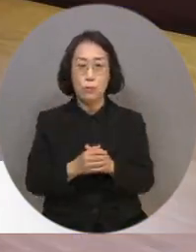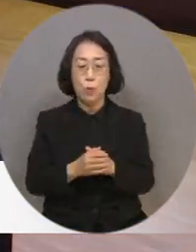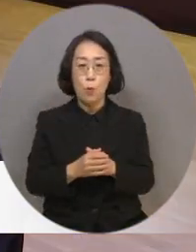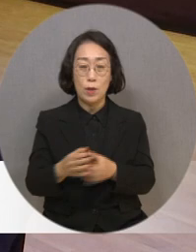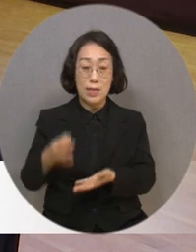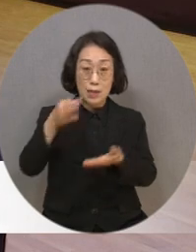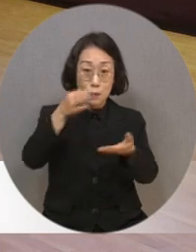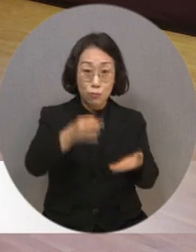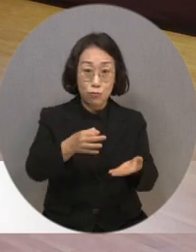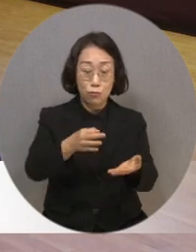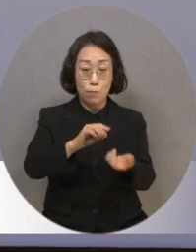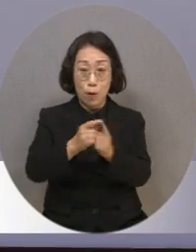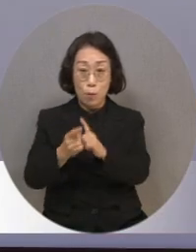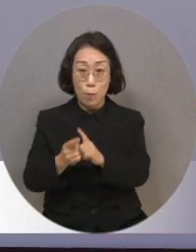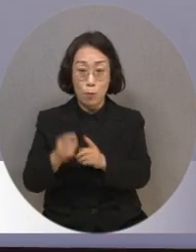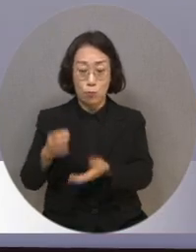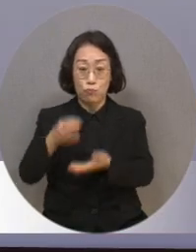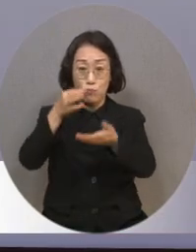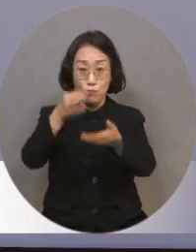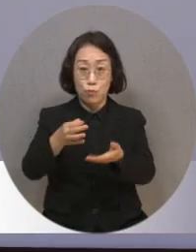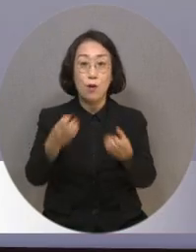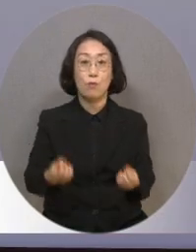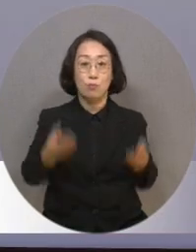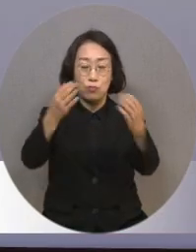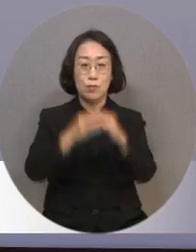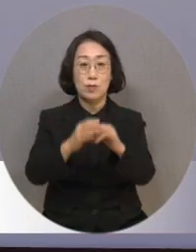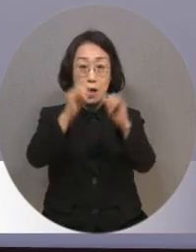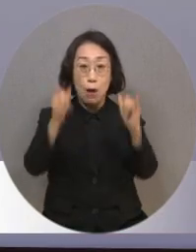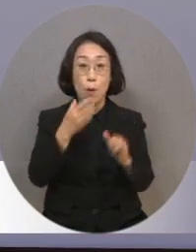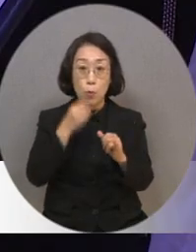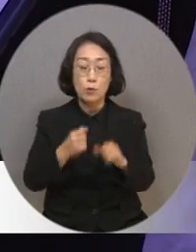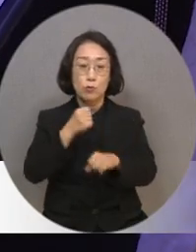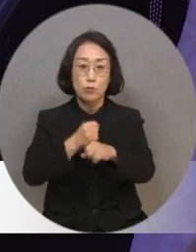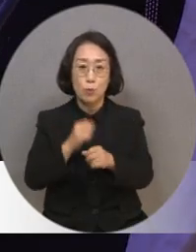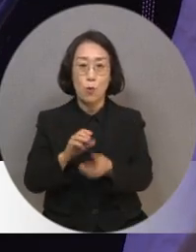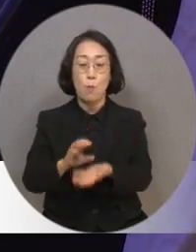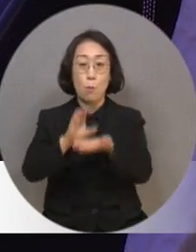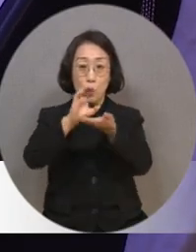챌린지, 기부금 전달식, 사회복지 유공자 표창과 더불어